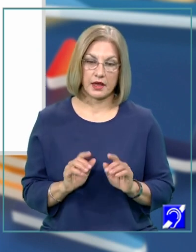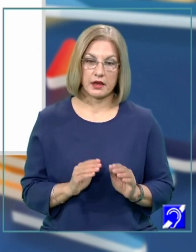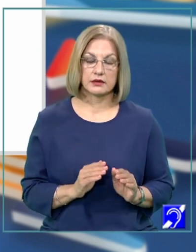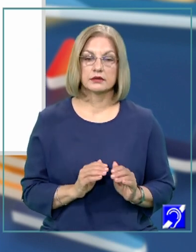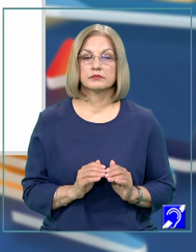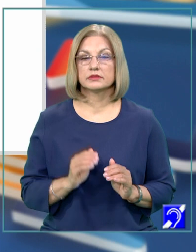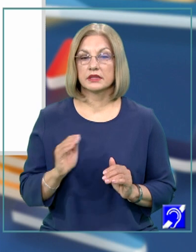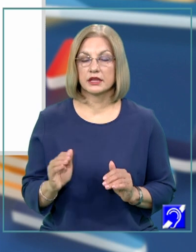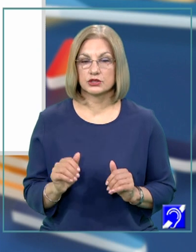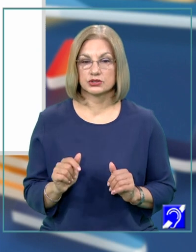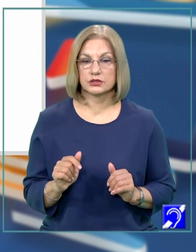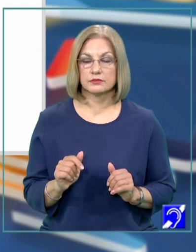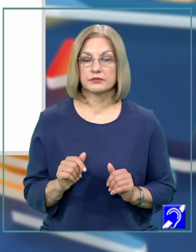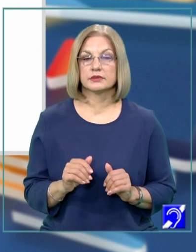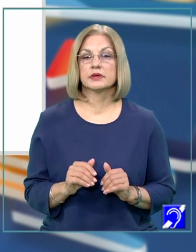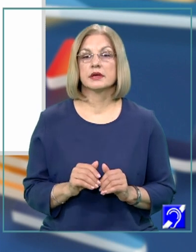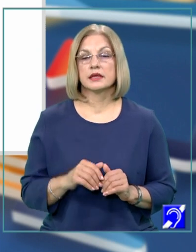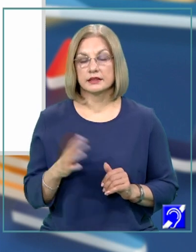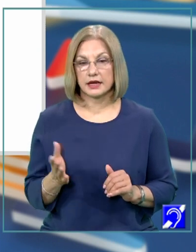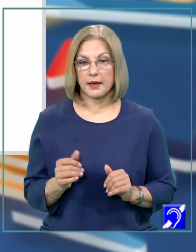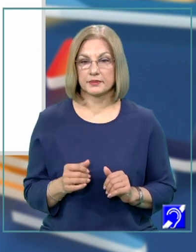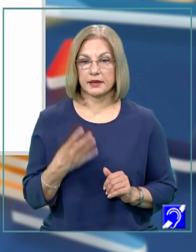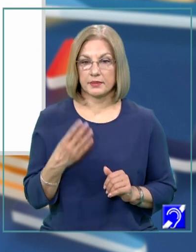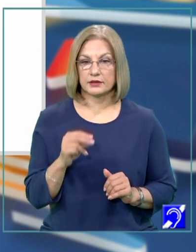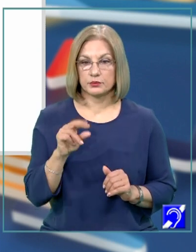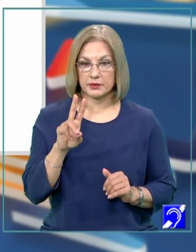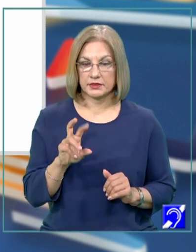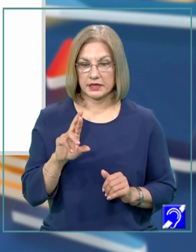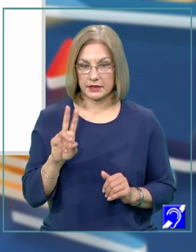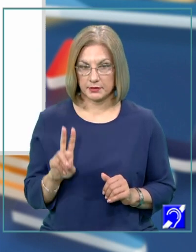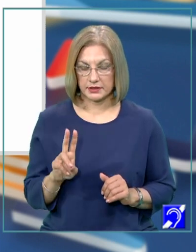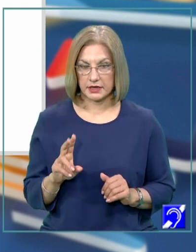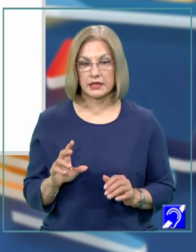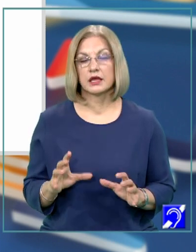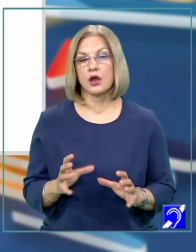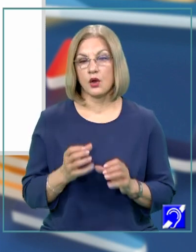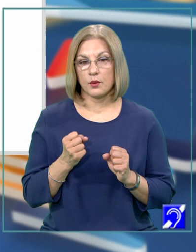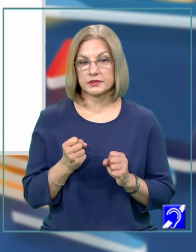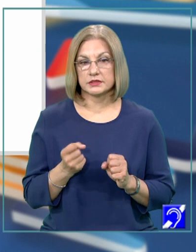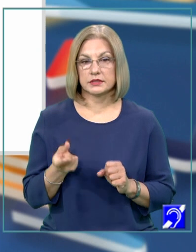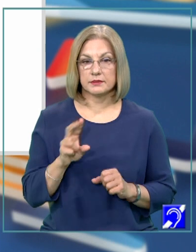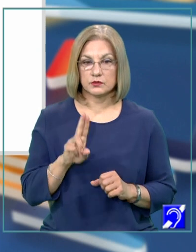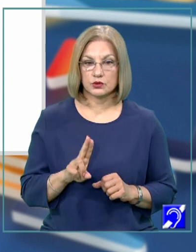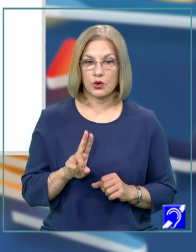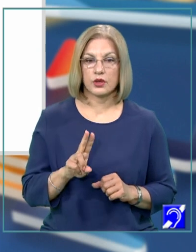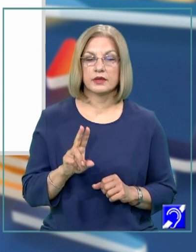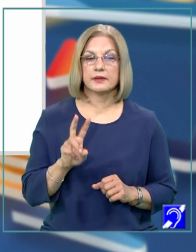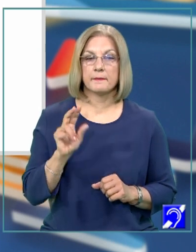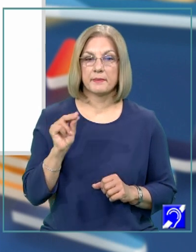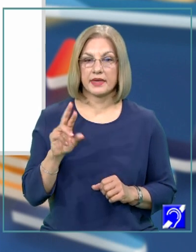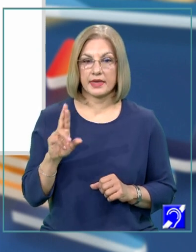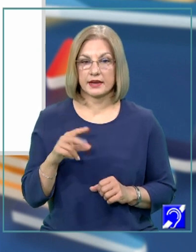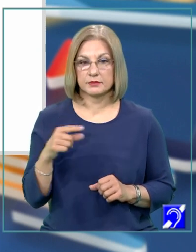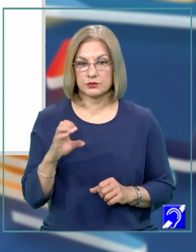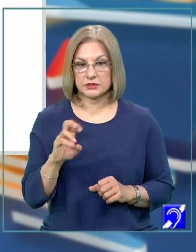în partea dreaptă patru pe pătrat aer pătrat obținem că 2 pe R minus e